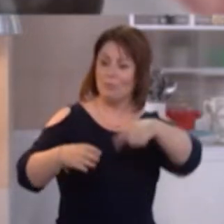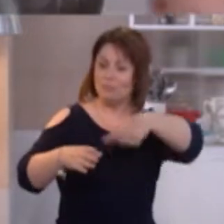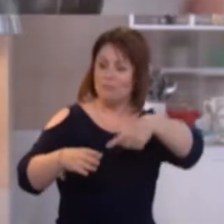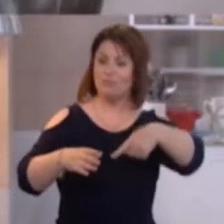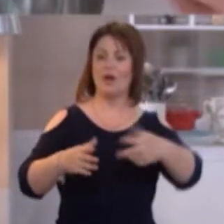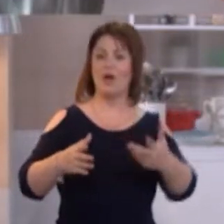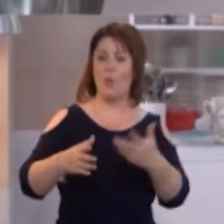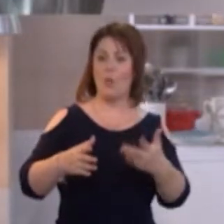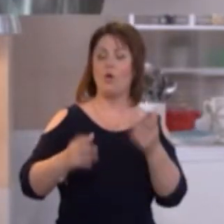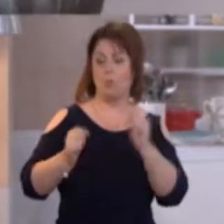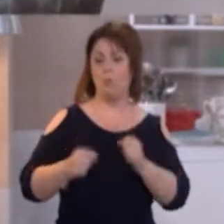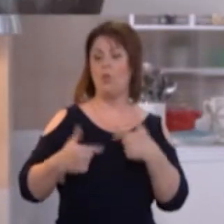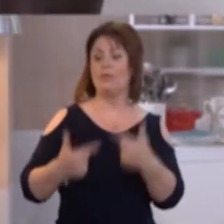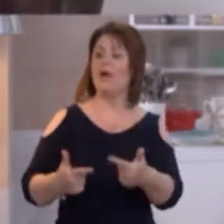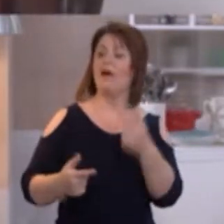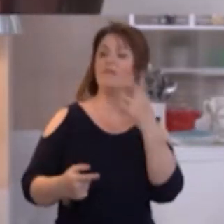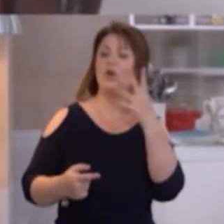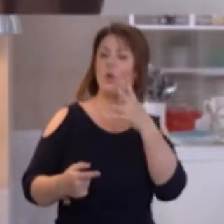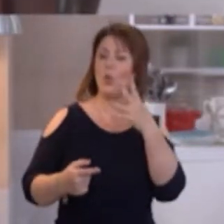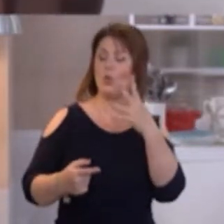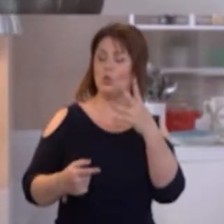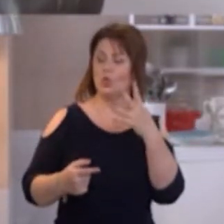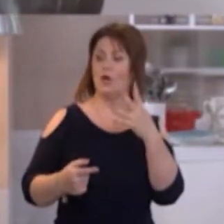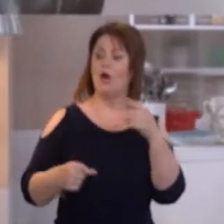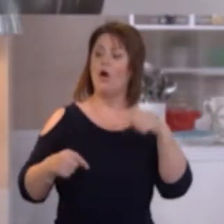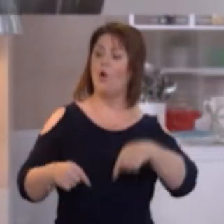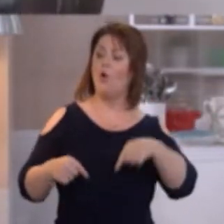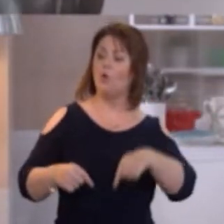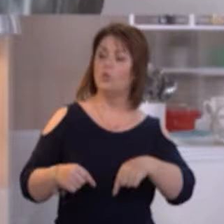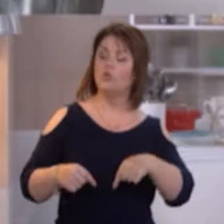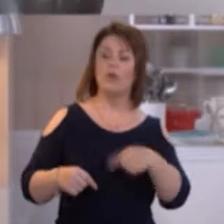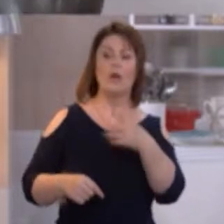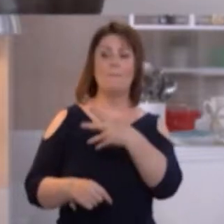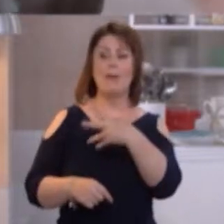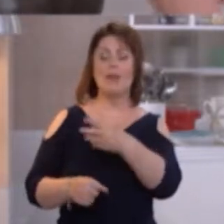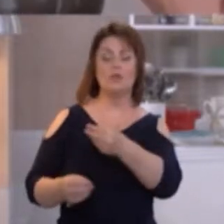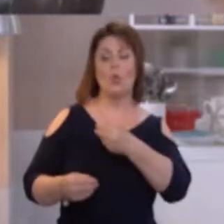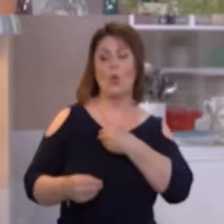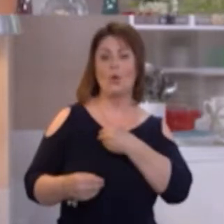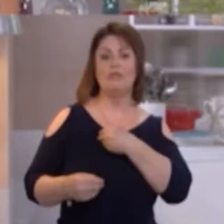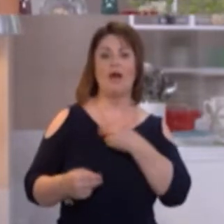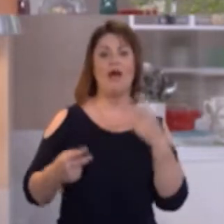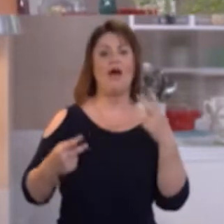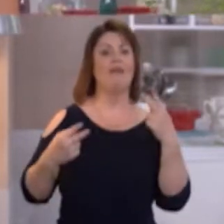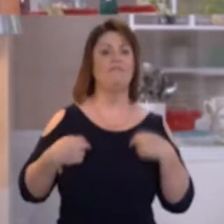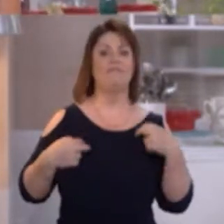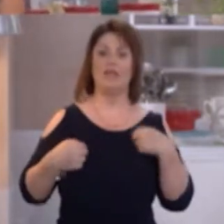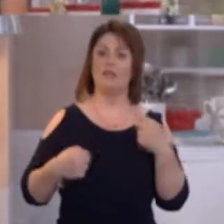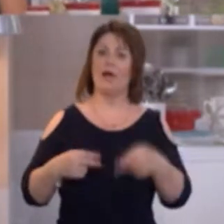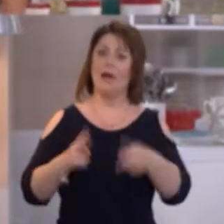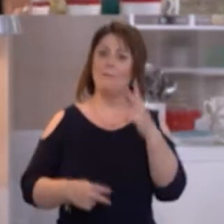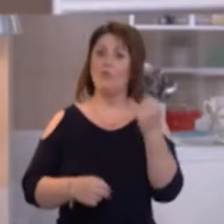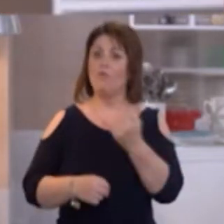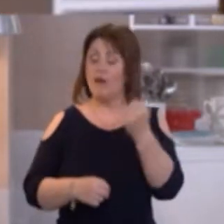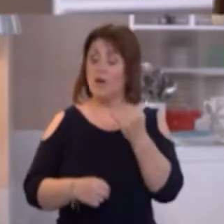può velocizzare certe operazioni. Sì. Oggi Malantrucco ci rende la vita più facile o più